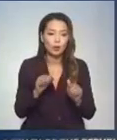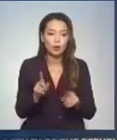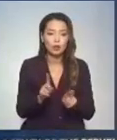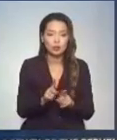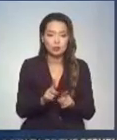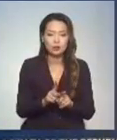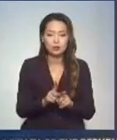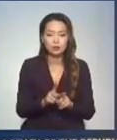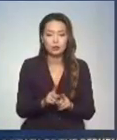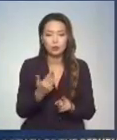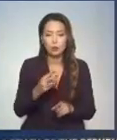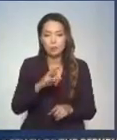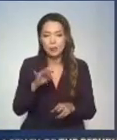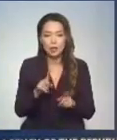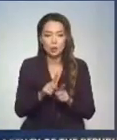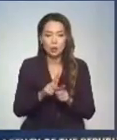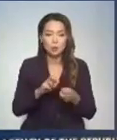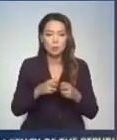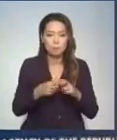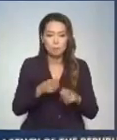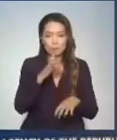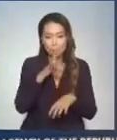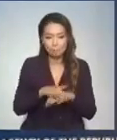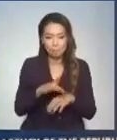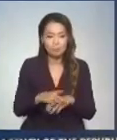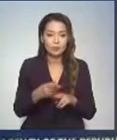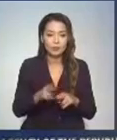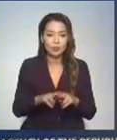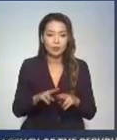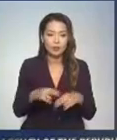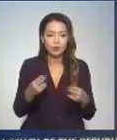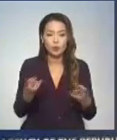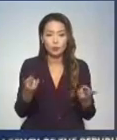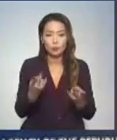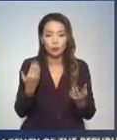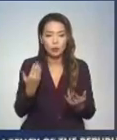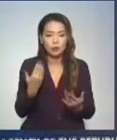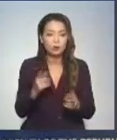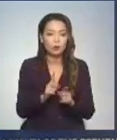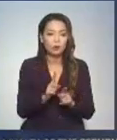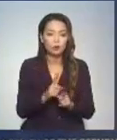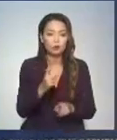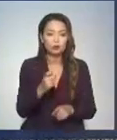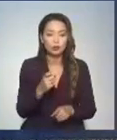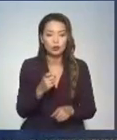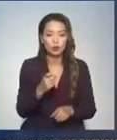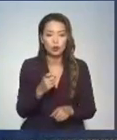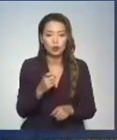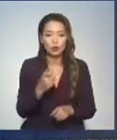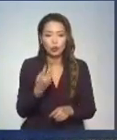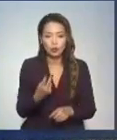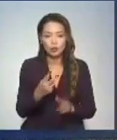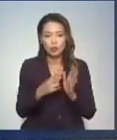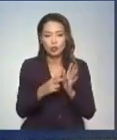миллиард теңге сомасындағы проблемалық берешекті қайта құрылымдау. Кепілсіз микрокредиттер бойынша 107 мың қарыз алушының 800